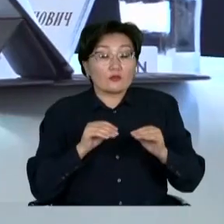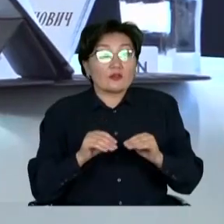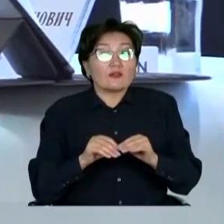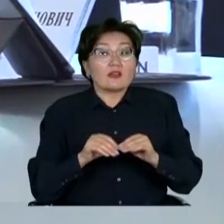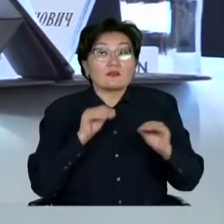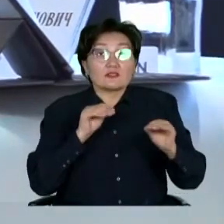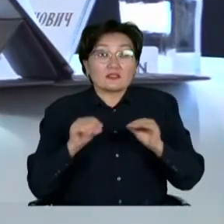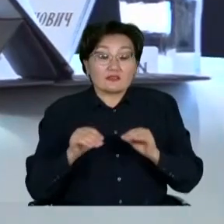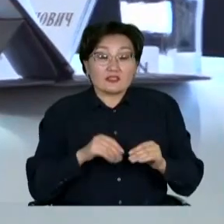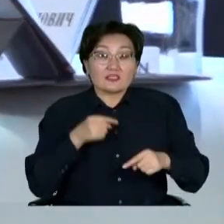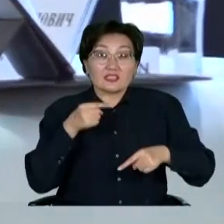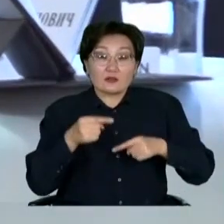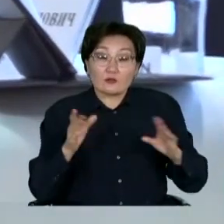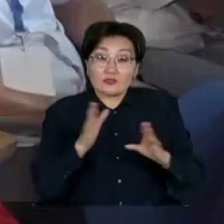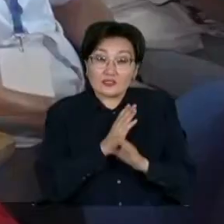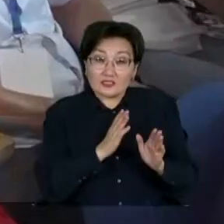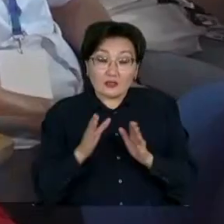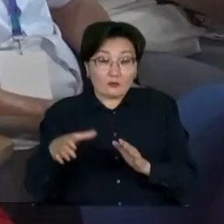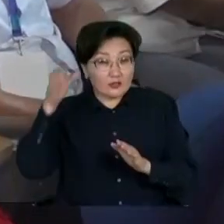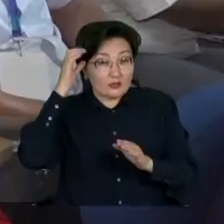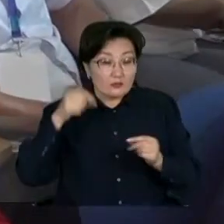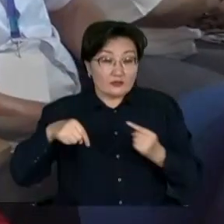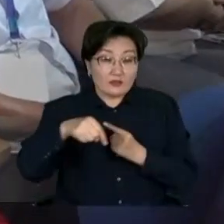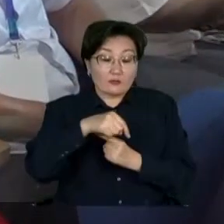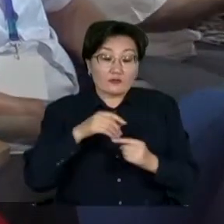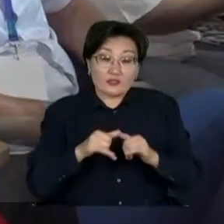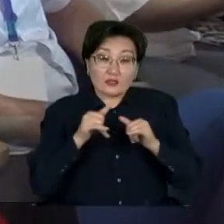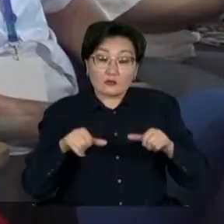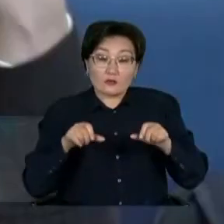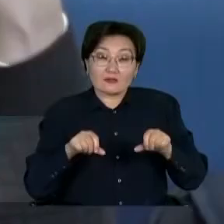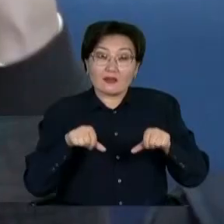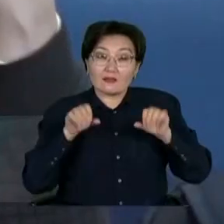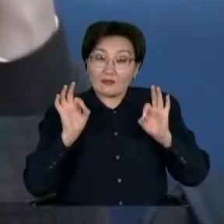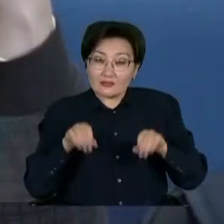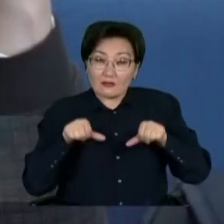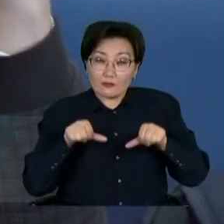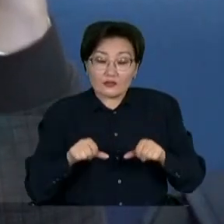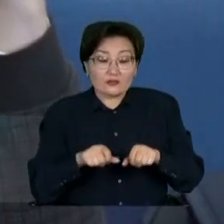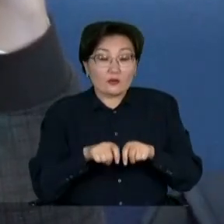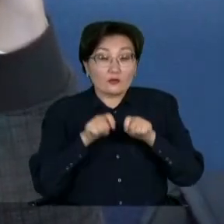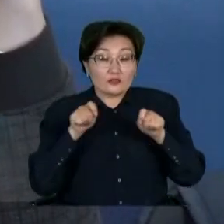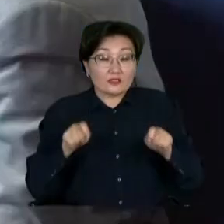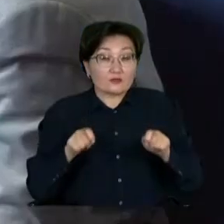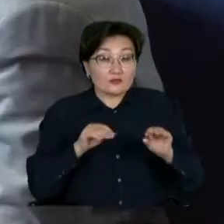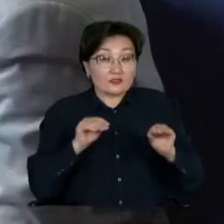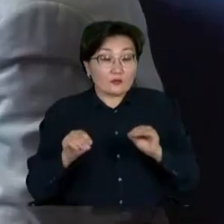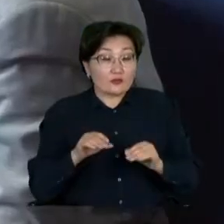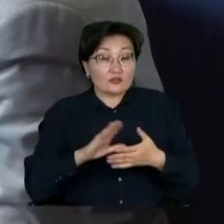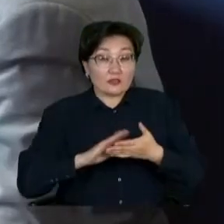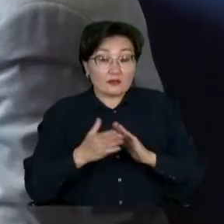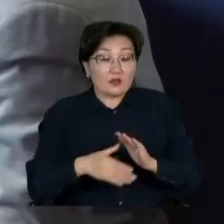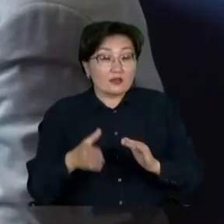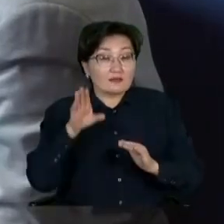устойчивой экосистемы науки и бизнеса совершенствуя нормативно-правовую базу создавая необходимую инфраструктуру и условия для